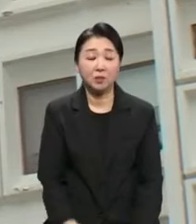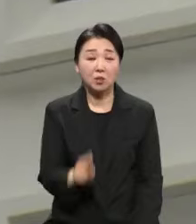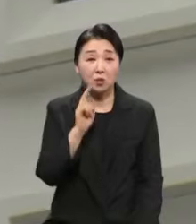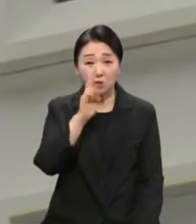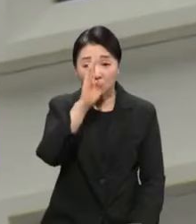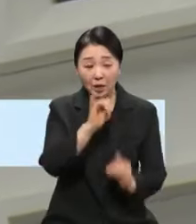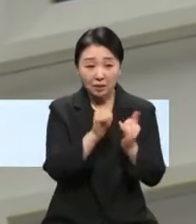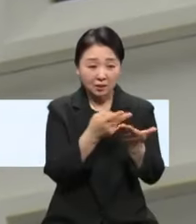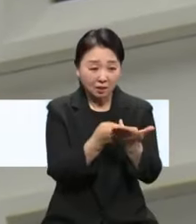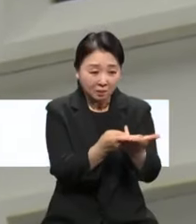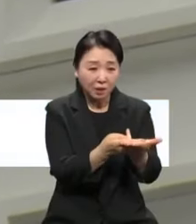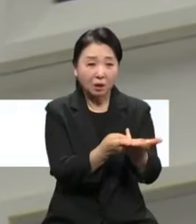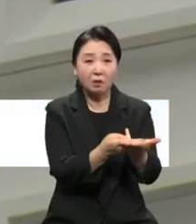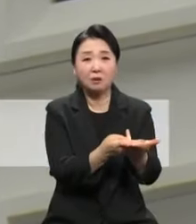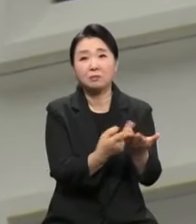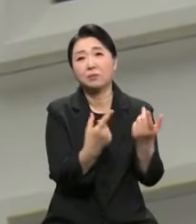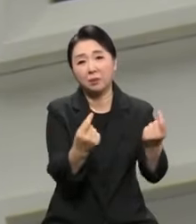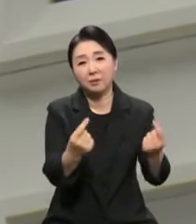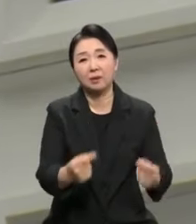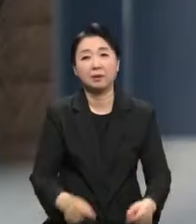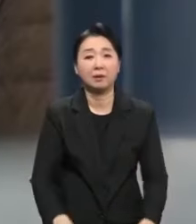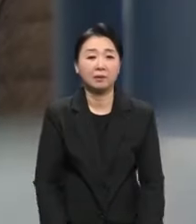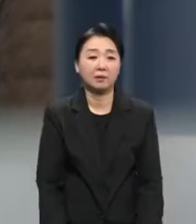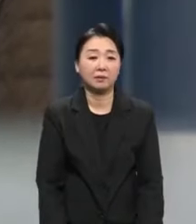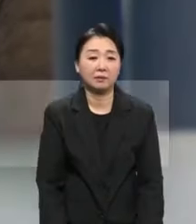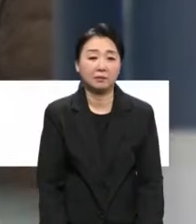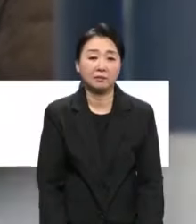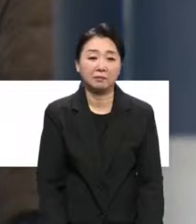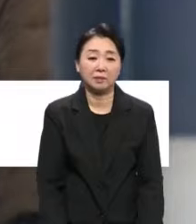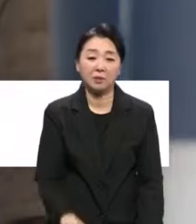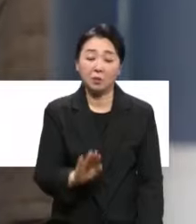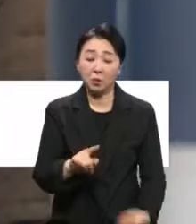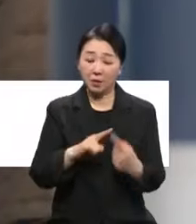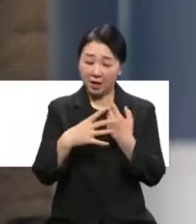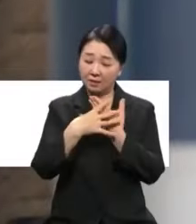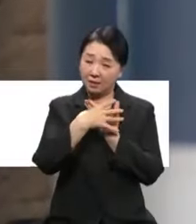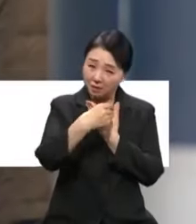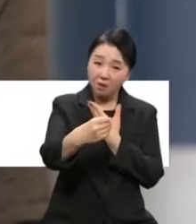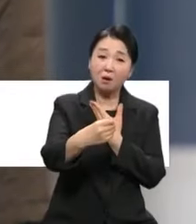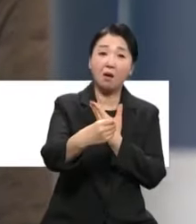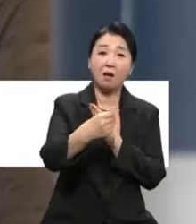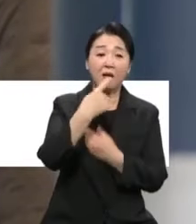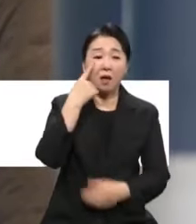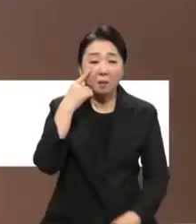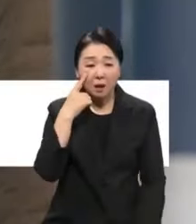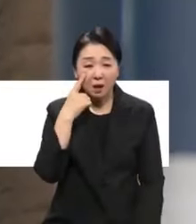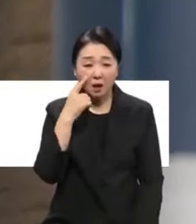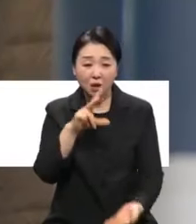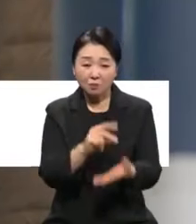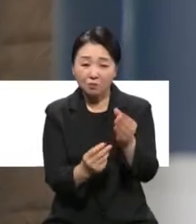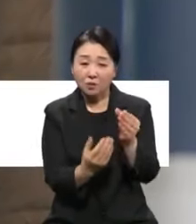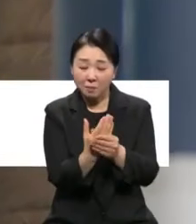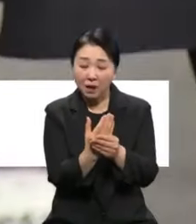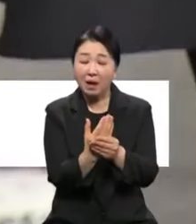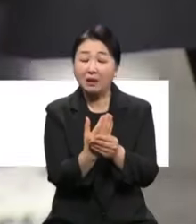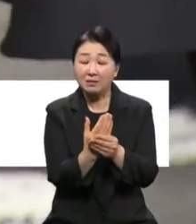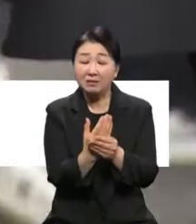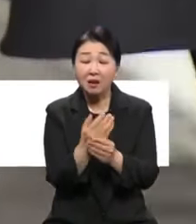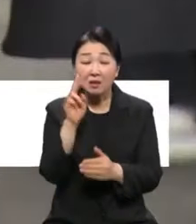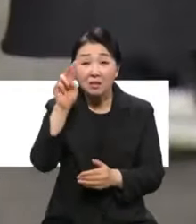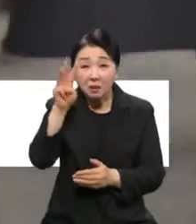환자도 예외는 아니었습니다. 오늘도 엑스레이 찍어보고 뭐하고 해갖고 2, 3일 있다가 퇴원하라고